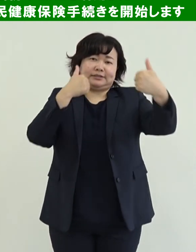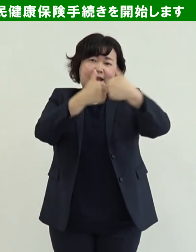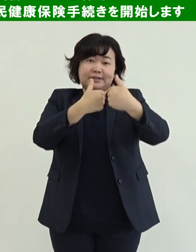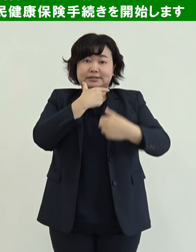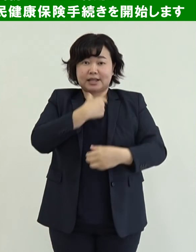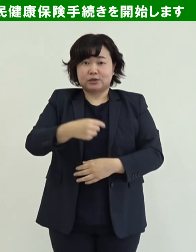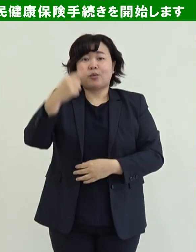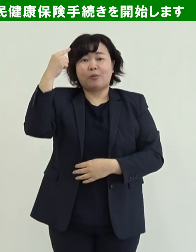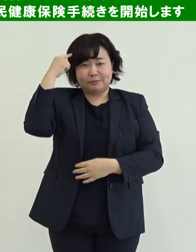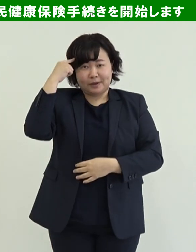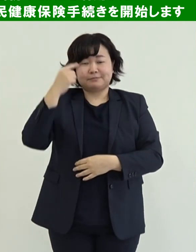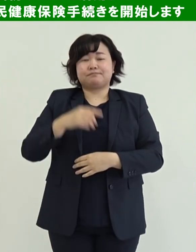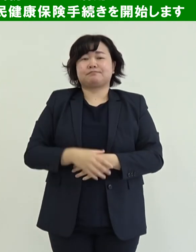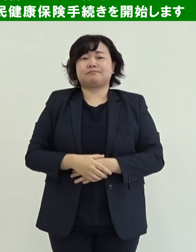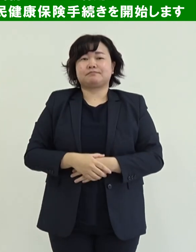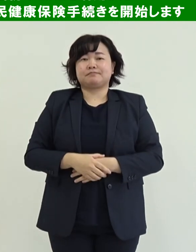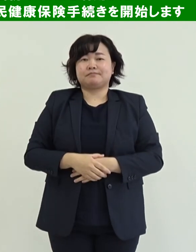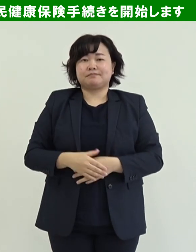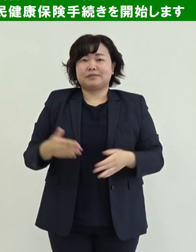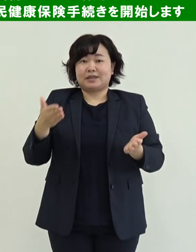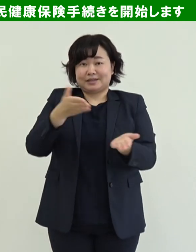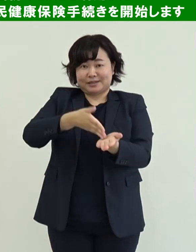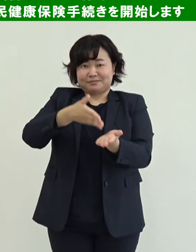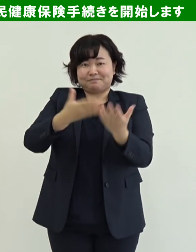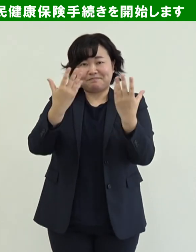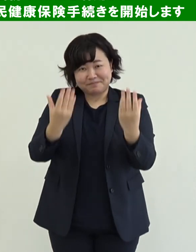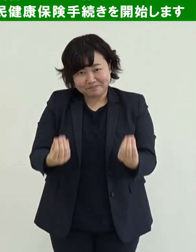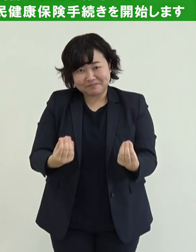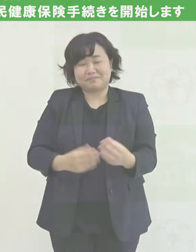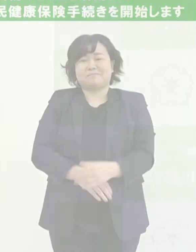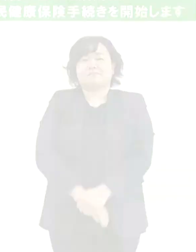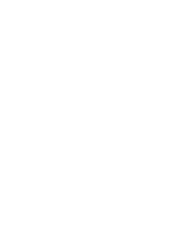というふうに思っております本件ついては以上でございます